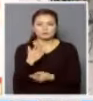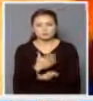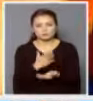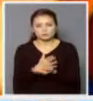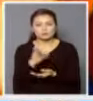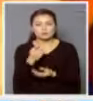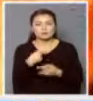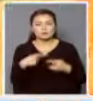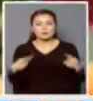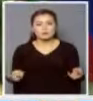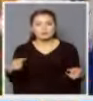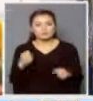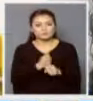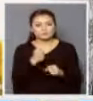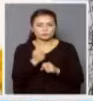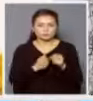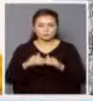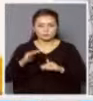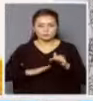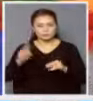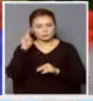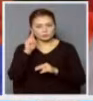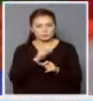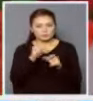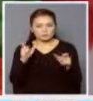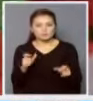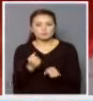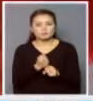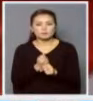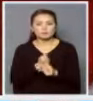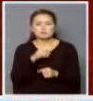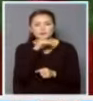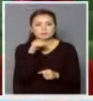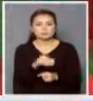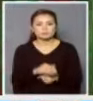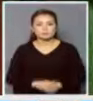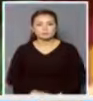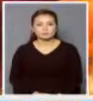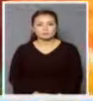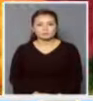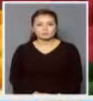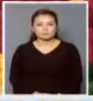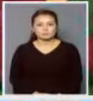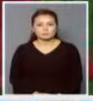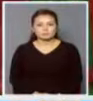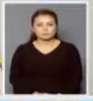а также различные поделки и ручные изделия учащихся школ и произведения мастеров прикладного искусства.